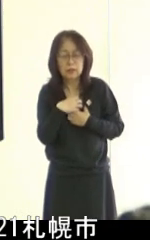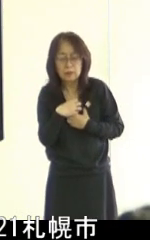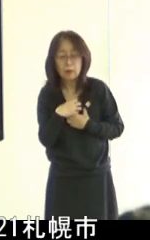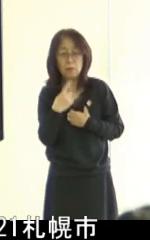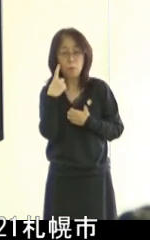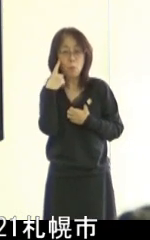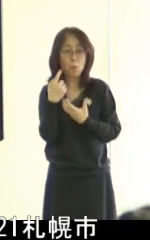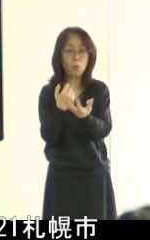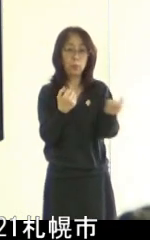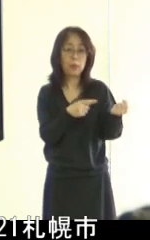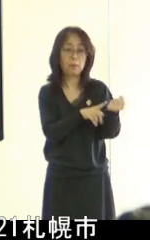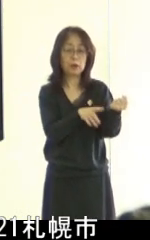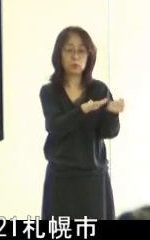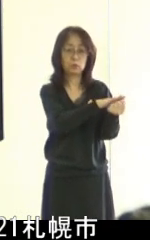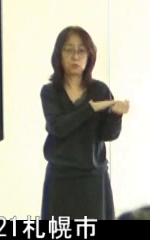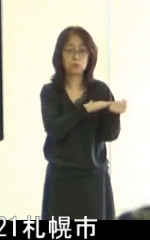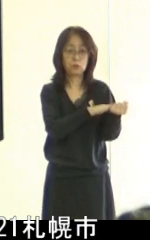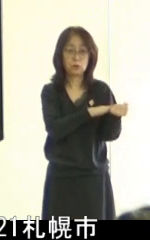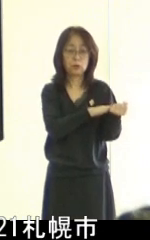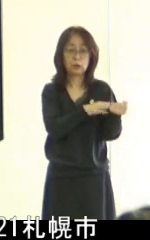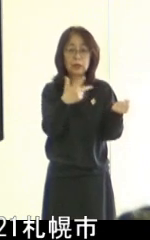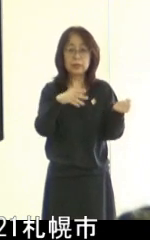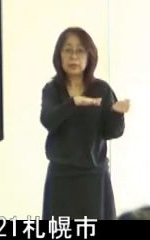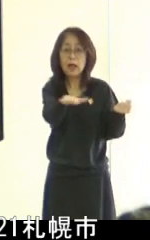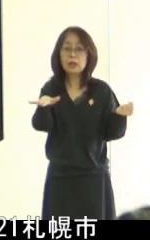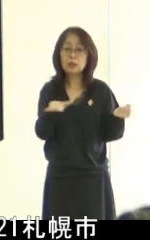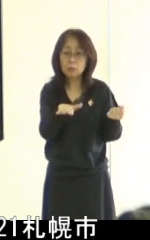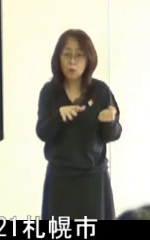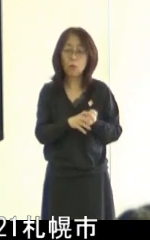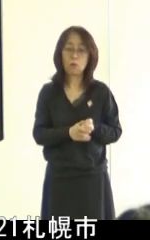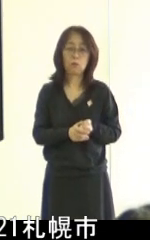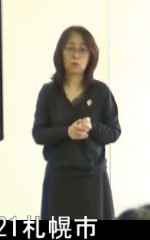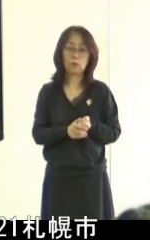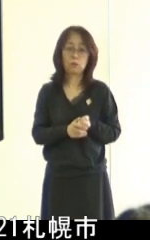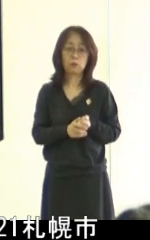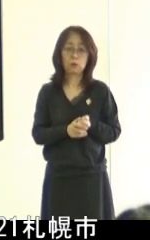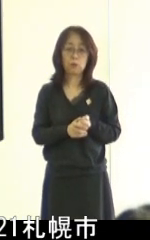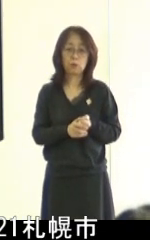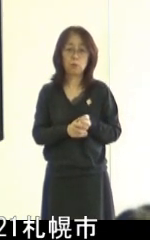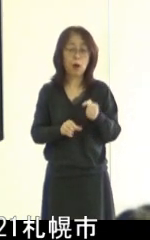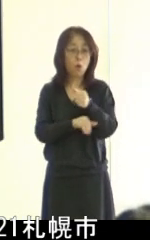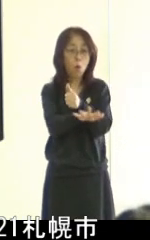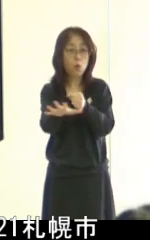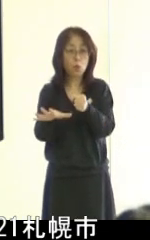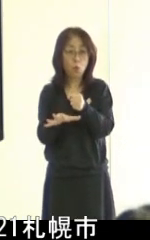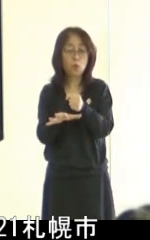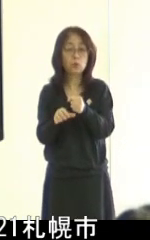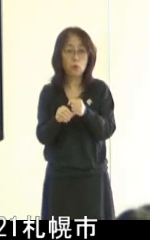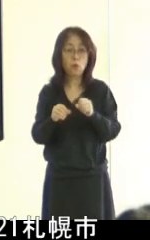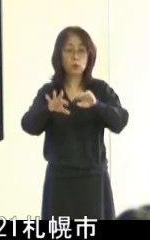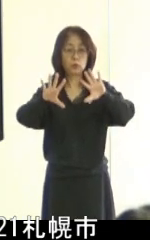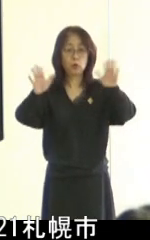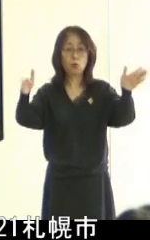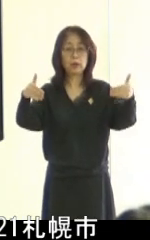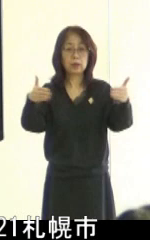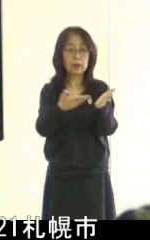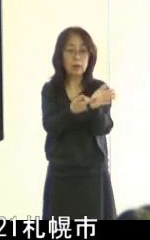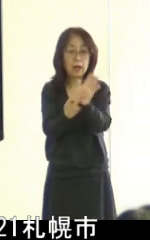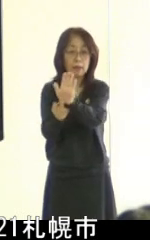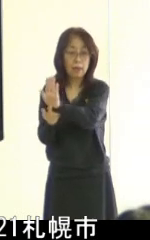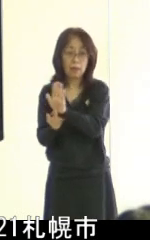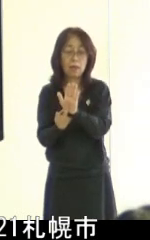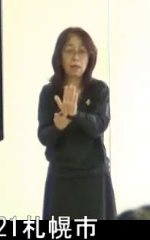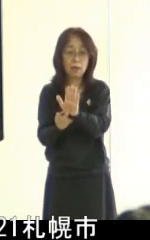ますまあ市内にもですねこういった行動の呼びかけということをしている